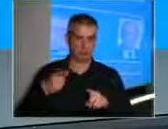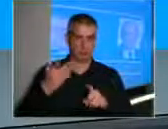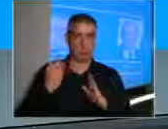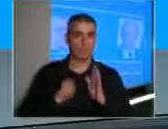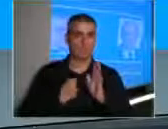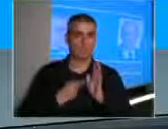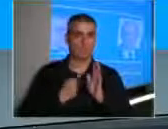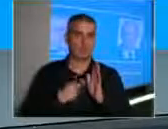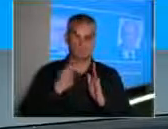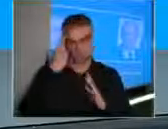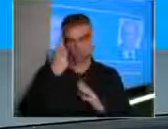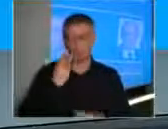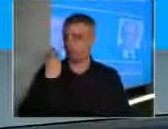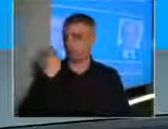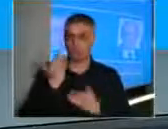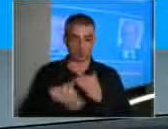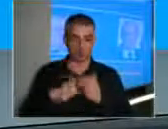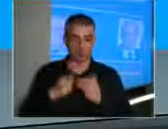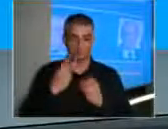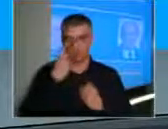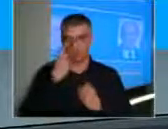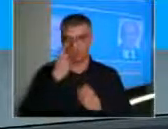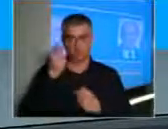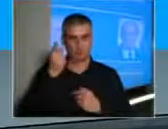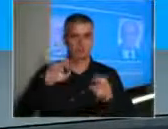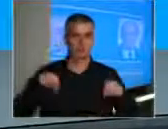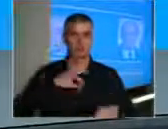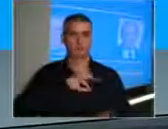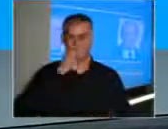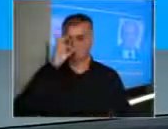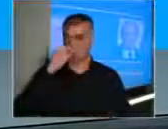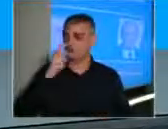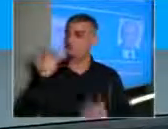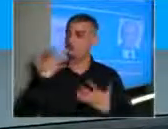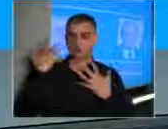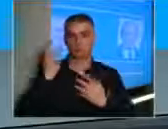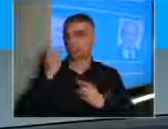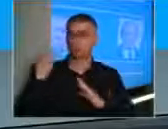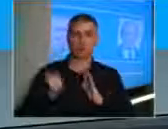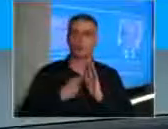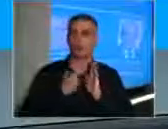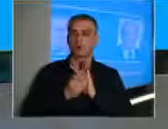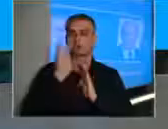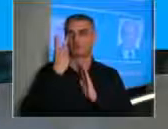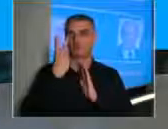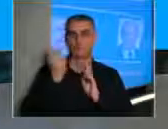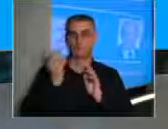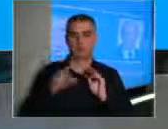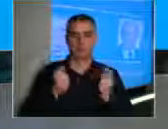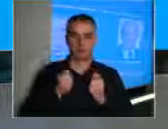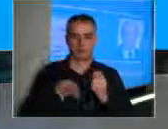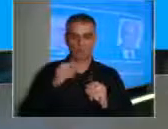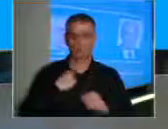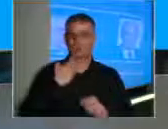מספר פעמים, נדמה לי, בשנתיים האחרונות לביקורים אצל פוטין. בעשור האחרון, כמעט בכל הפעמים, חוץ משני קמפיינים של בחירות. אחד